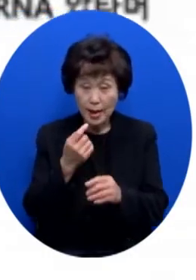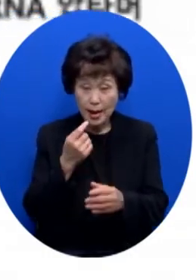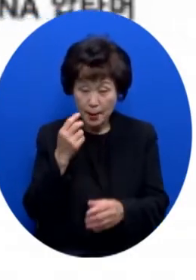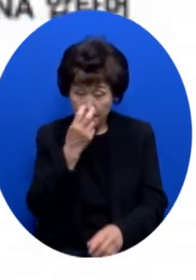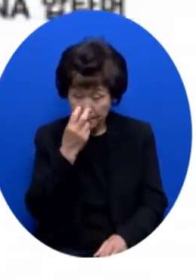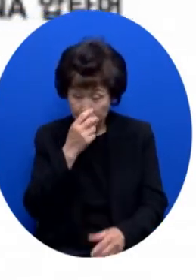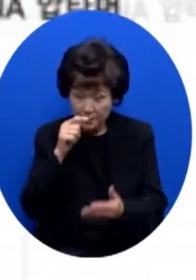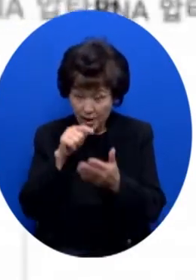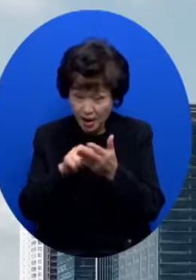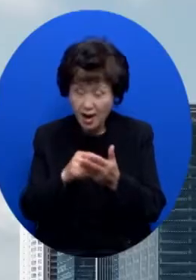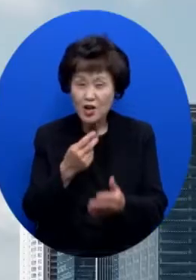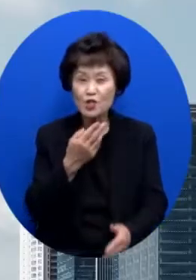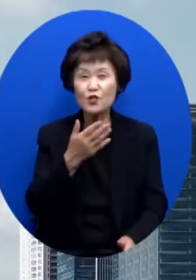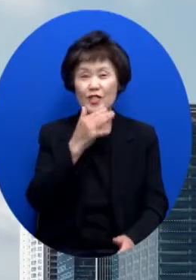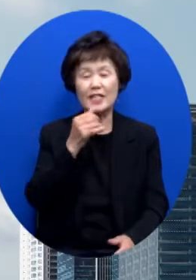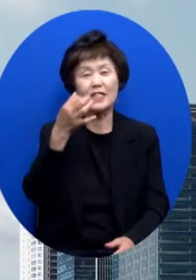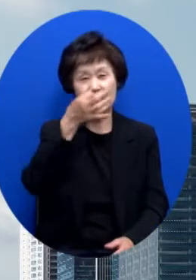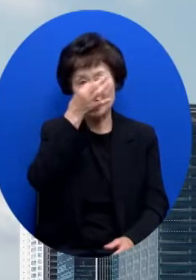기대한다고 전했습니다.